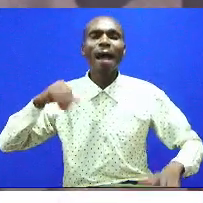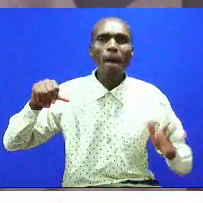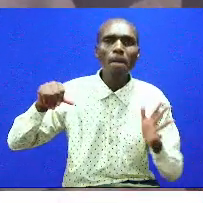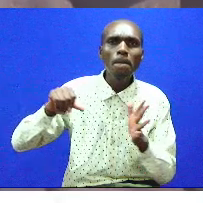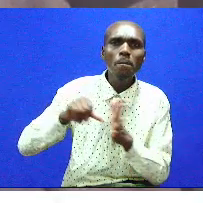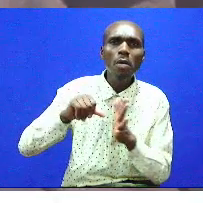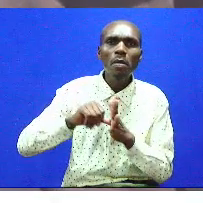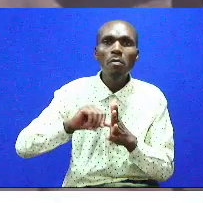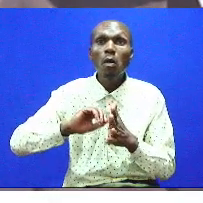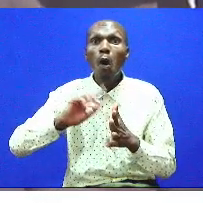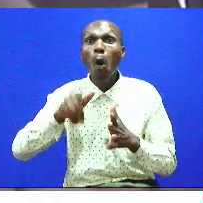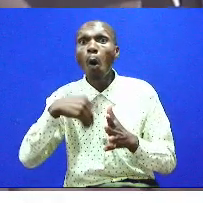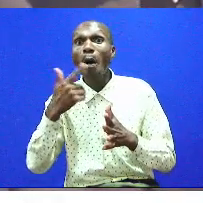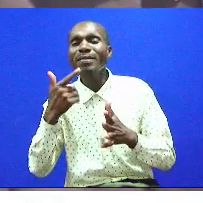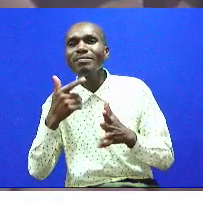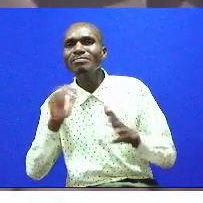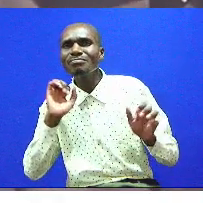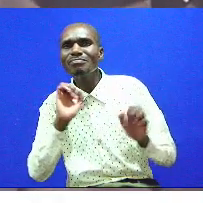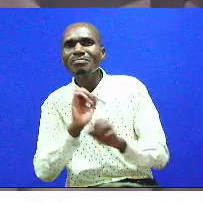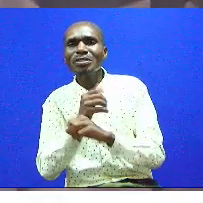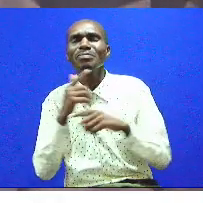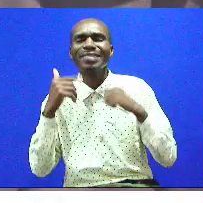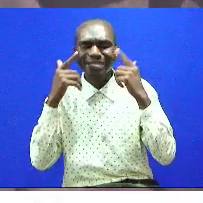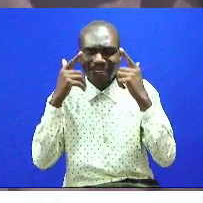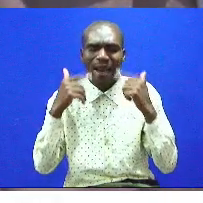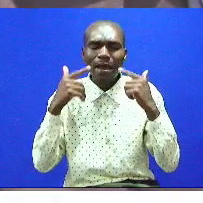ense ya Kenya kuruwa ense ya bongeresa.